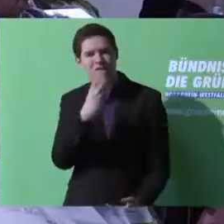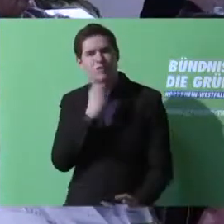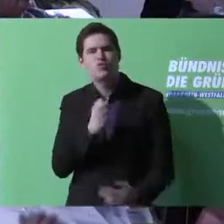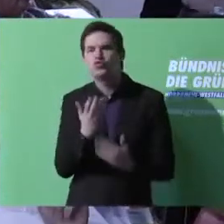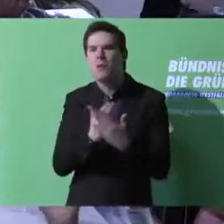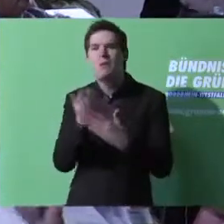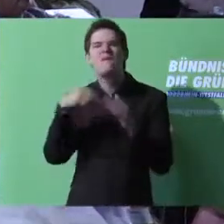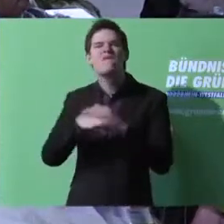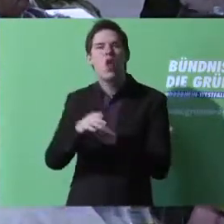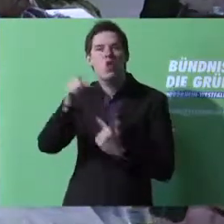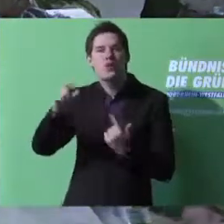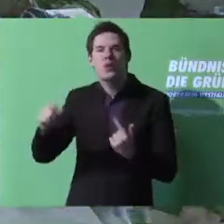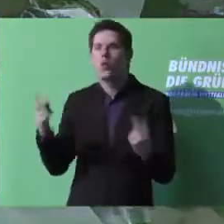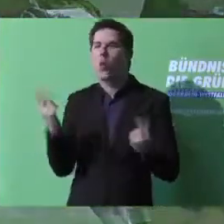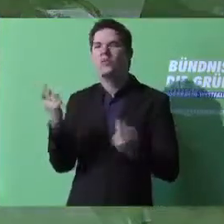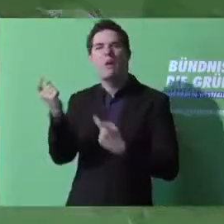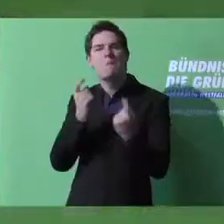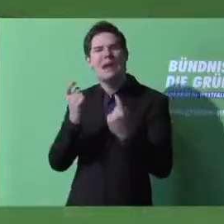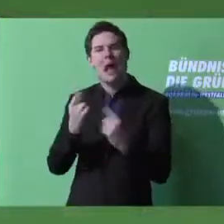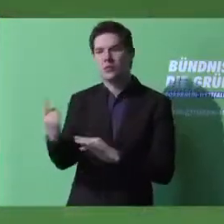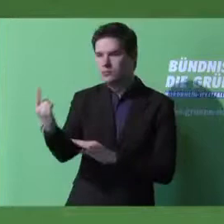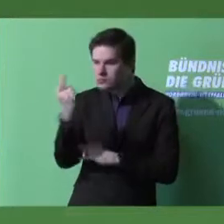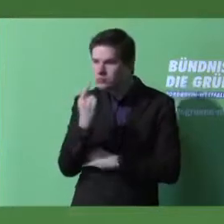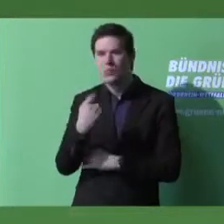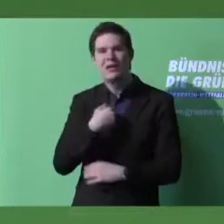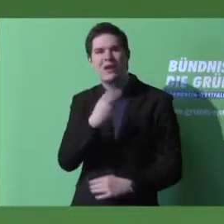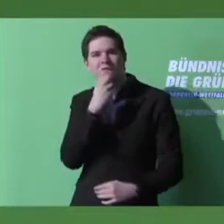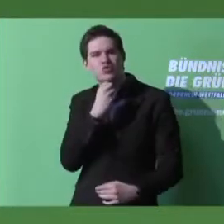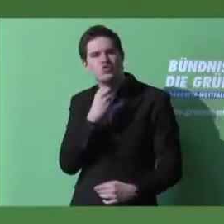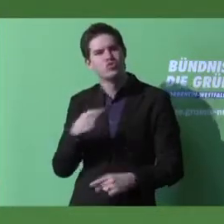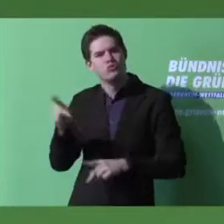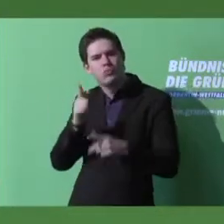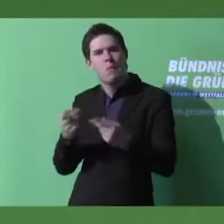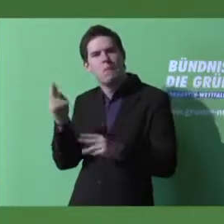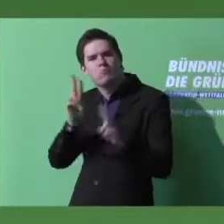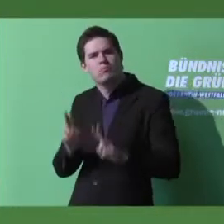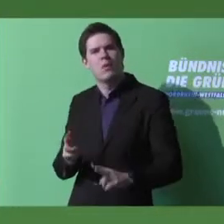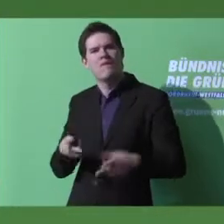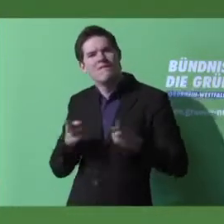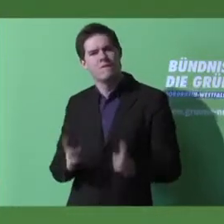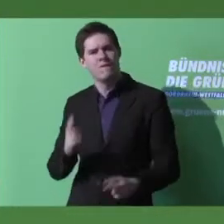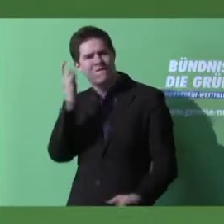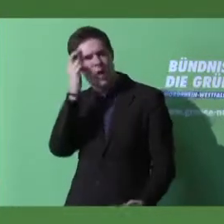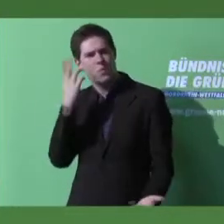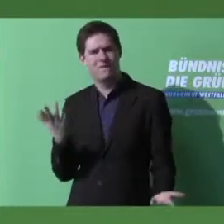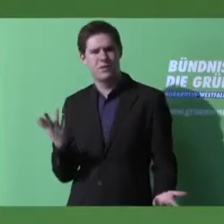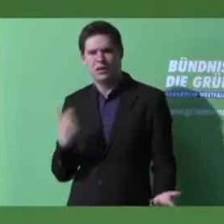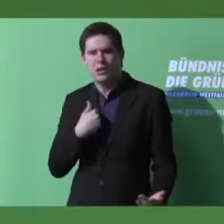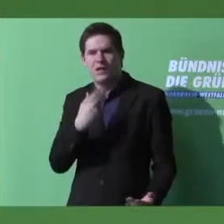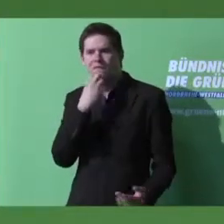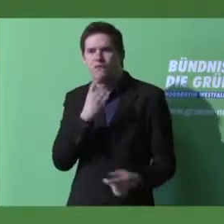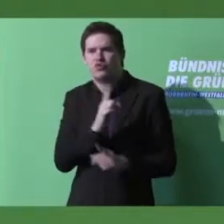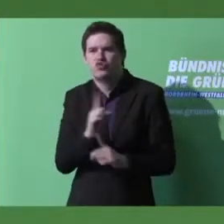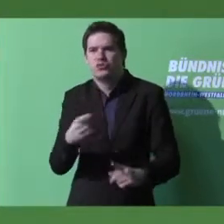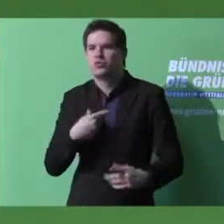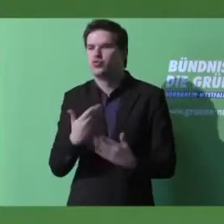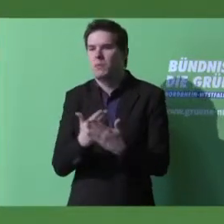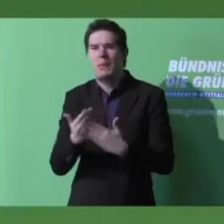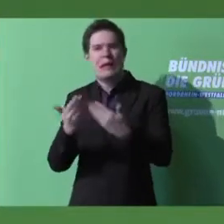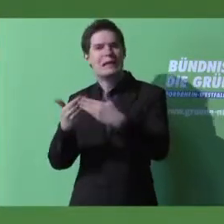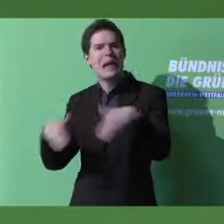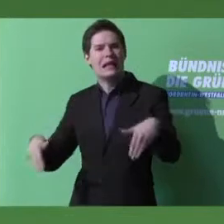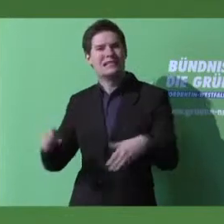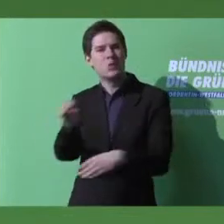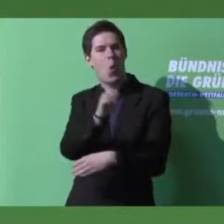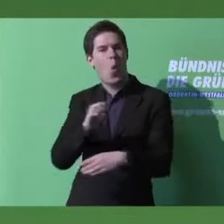und Flüchtlingen anständig umgegangen wird. Wir wollen uns nicht damit abfinden, dass an den Außengrenzen